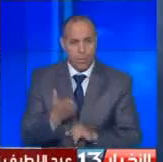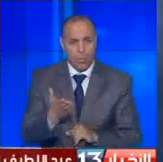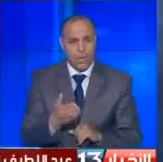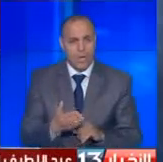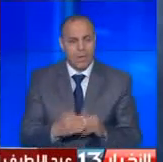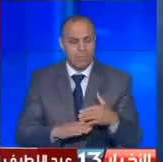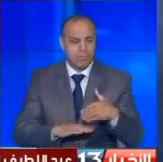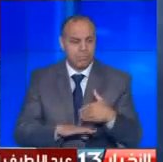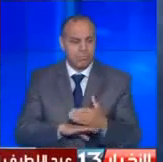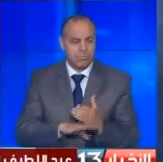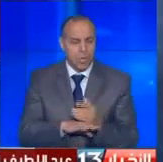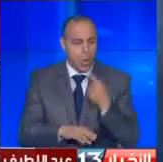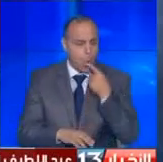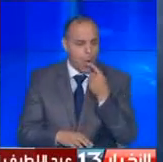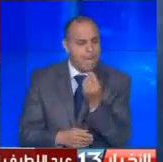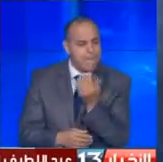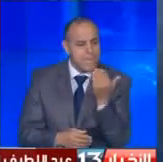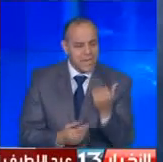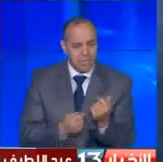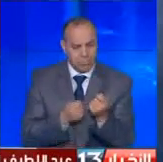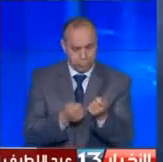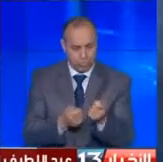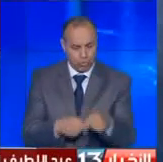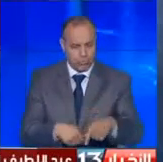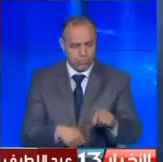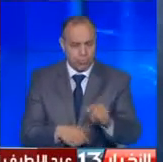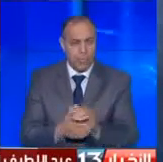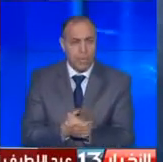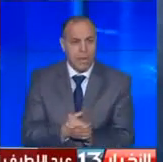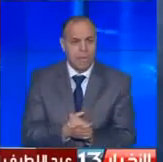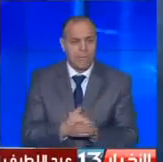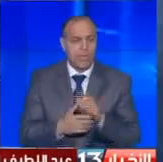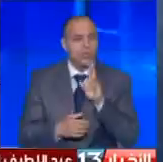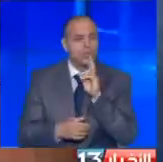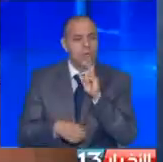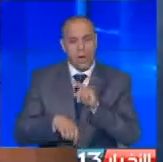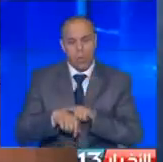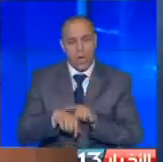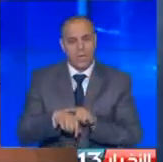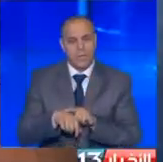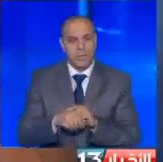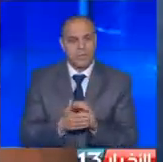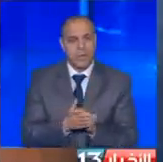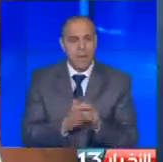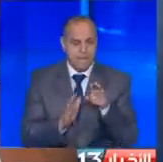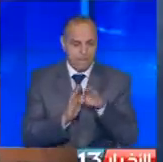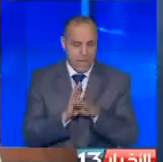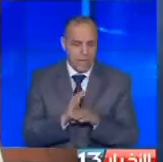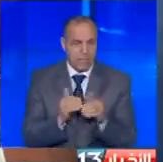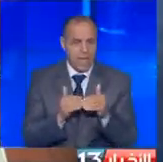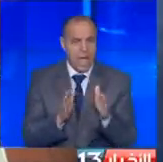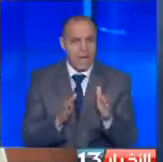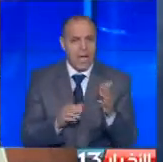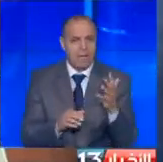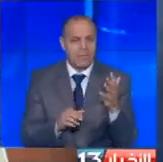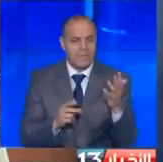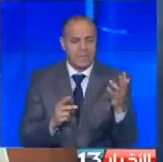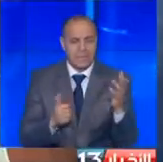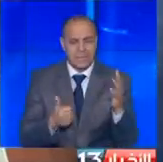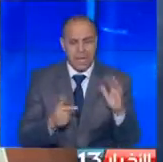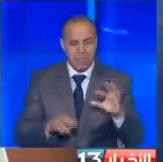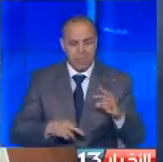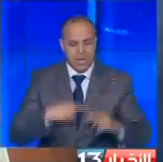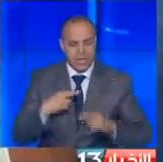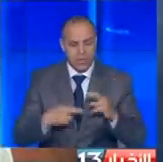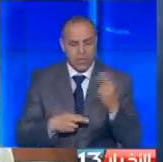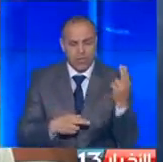توزيع الوجبه البارده هذه روبا فروا في نص النهار. بالنسبه للوزاره مبرمجه اثناء فتح 4 أو 5 مطاعم جامعيه في